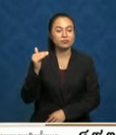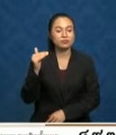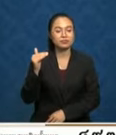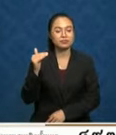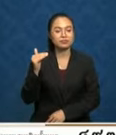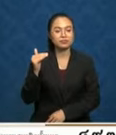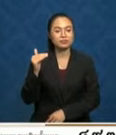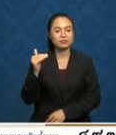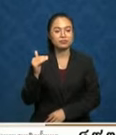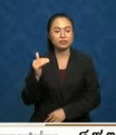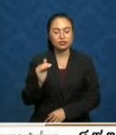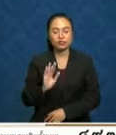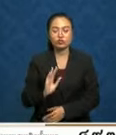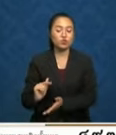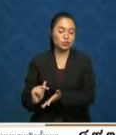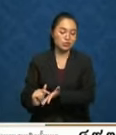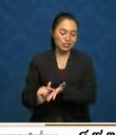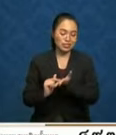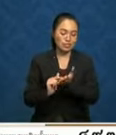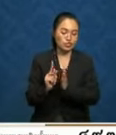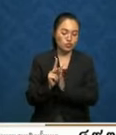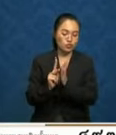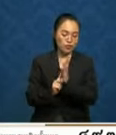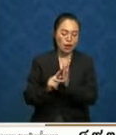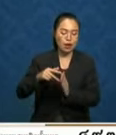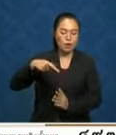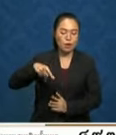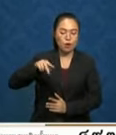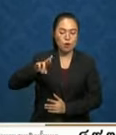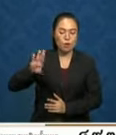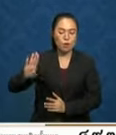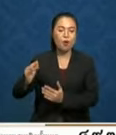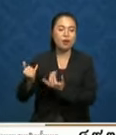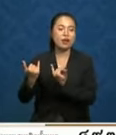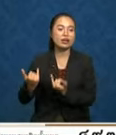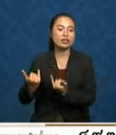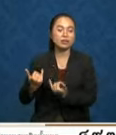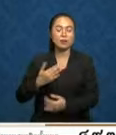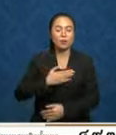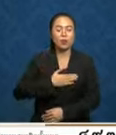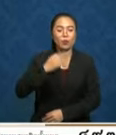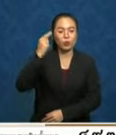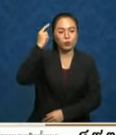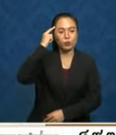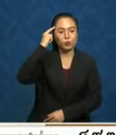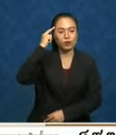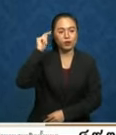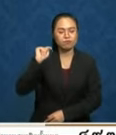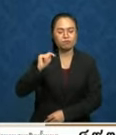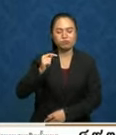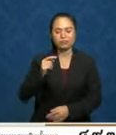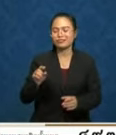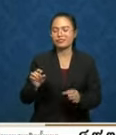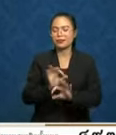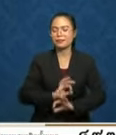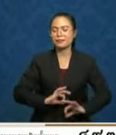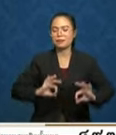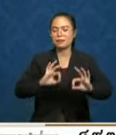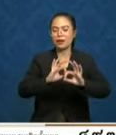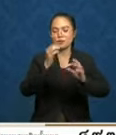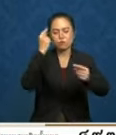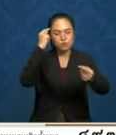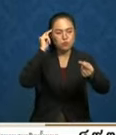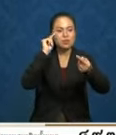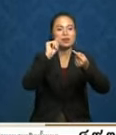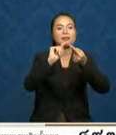การที่ท่านเสนอกฎหมายฉบับนี้ผมเชื่อว่าท่านจะไปสู่เป้าหมายจะอา